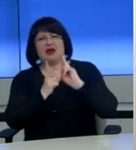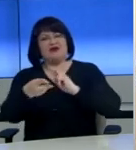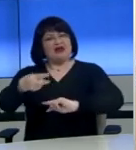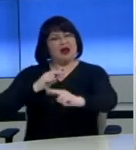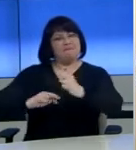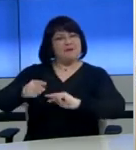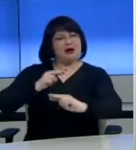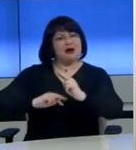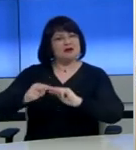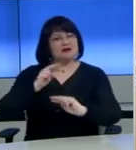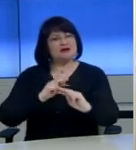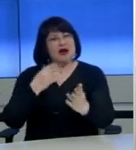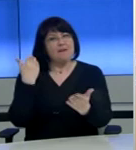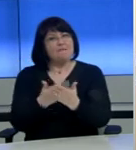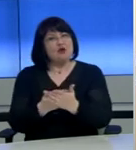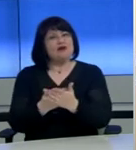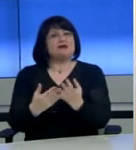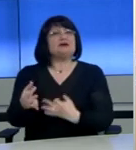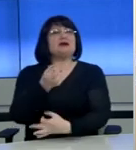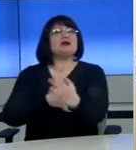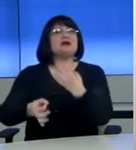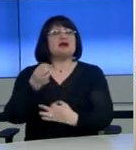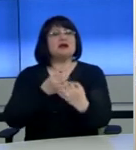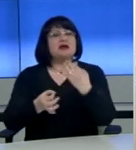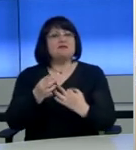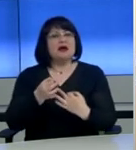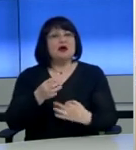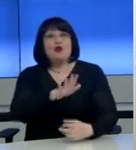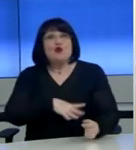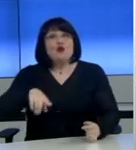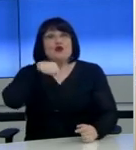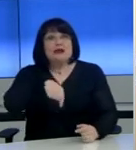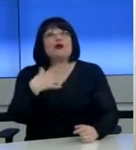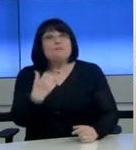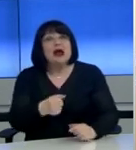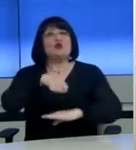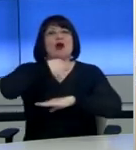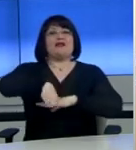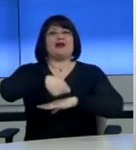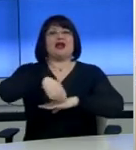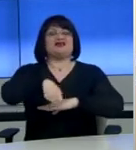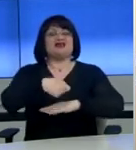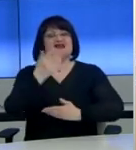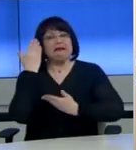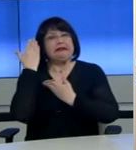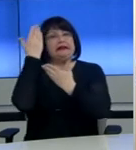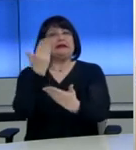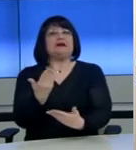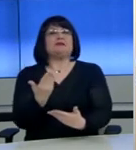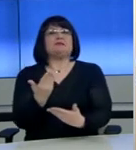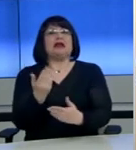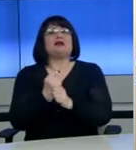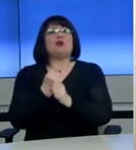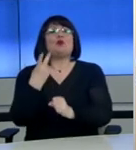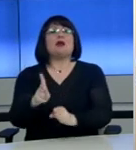τέως εισαγγελέας που αποδεικνύει ότι σε αυτόν τον τόπο υπάρχουν δικαστές που τιμούν το